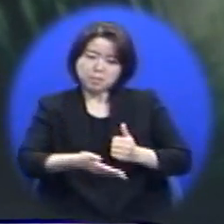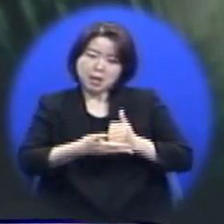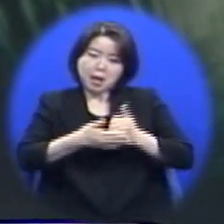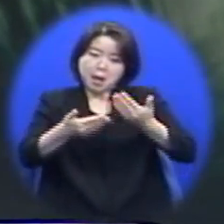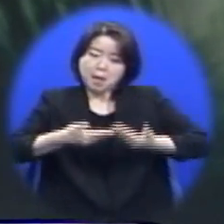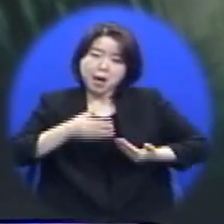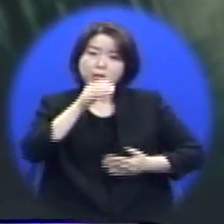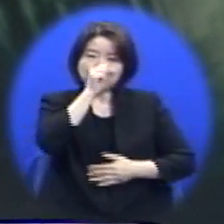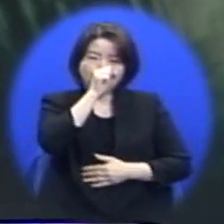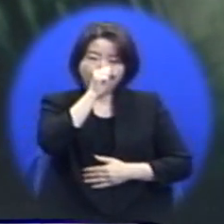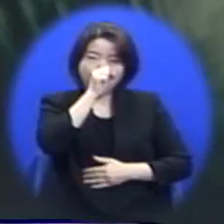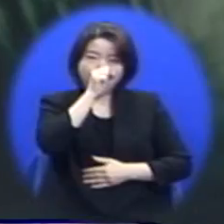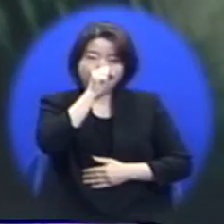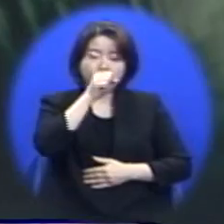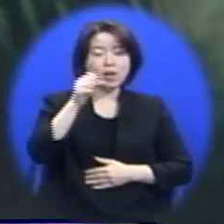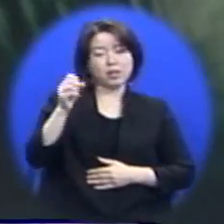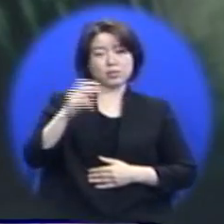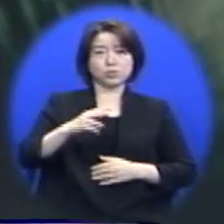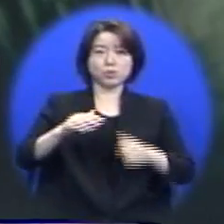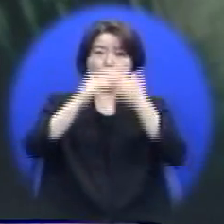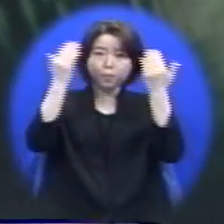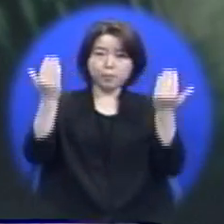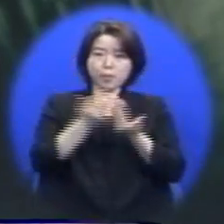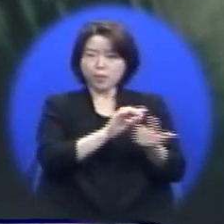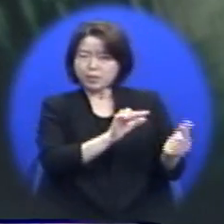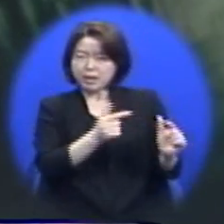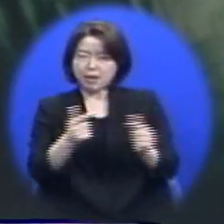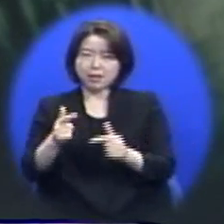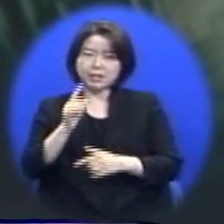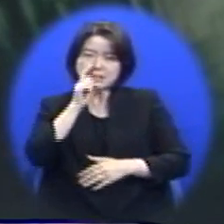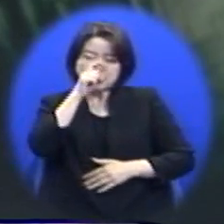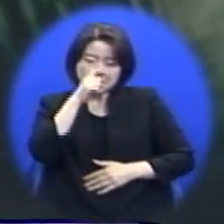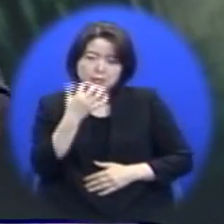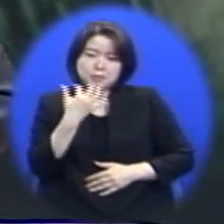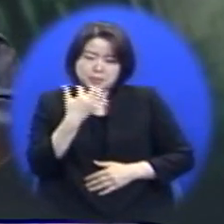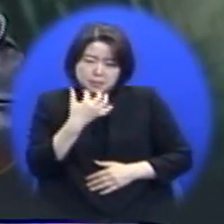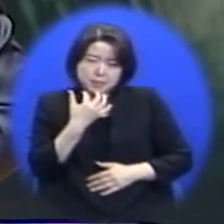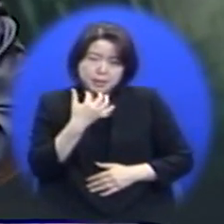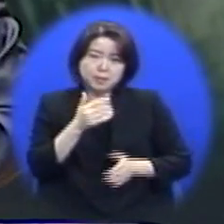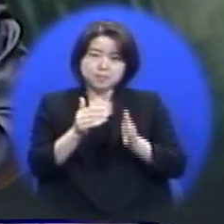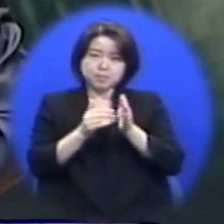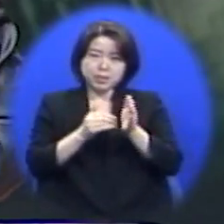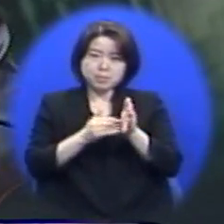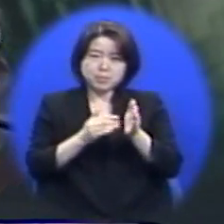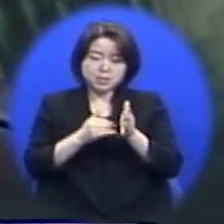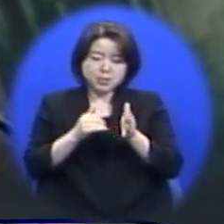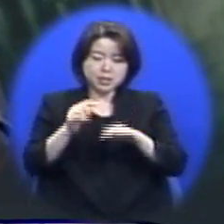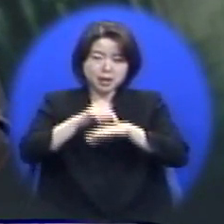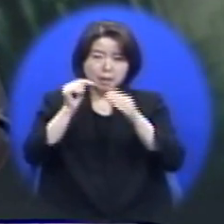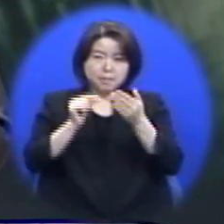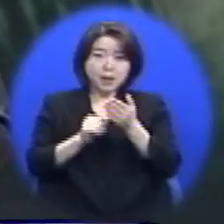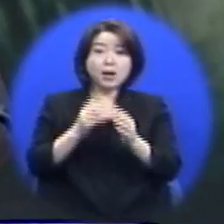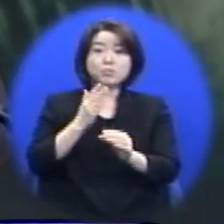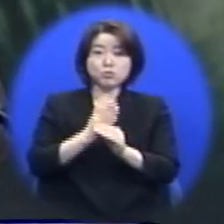원하고 그리고는 온갖 더럽고 음란한 그런 우리의 마음의